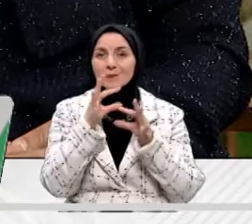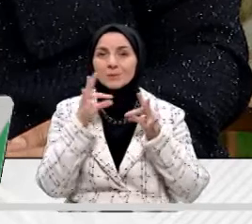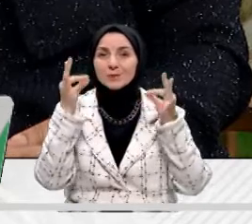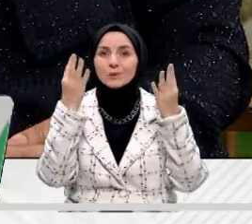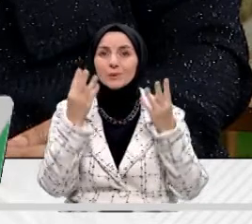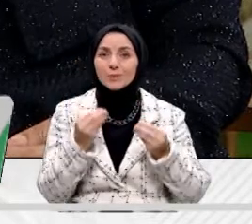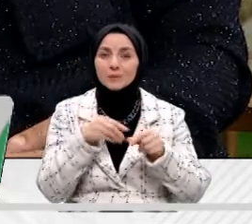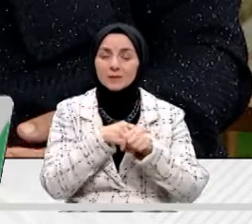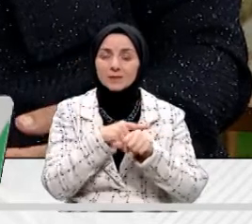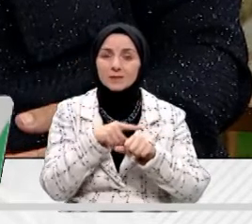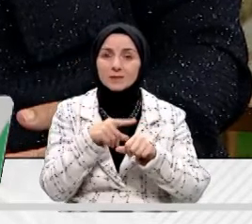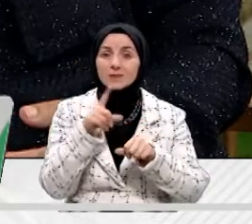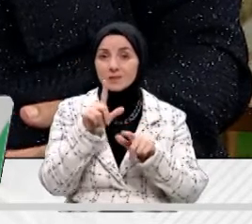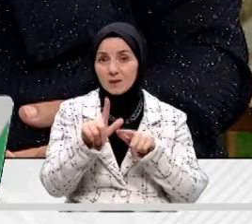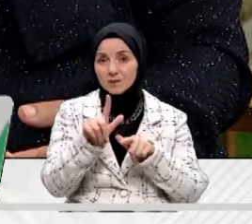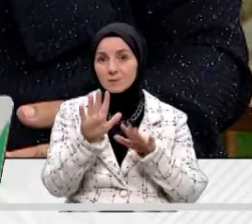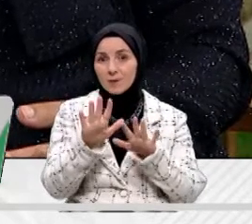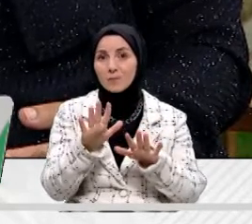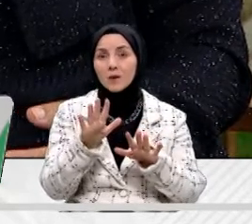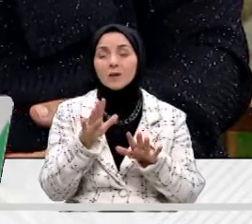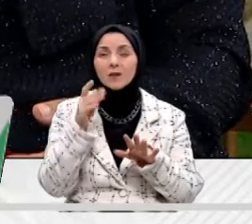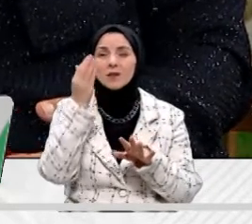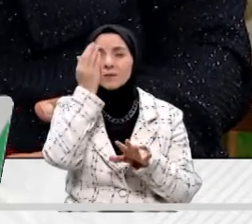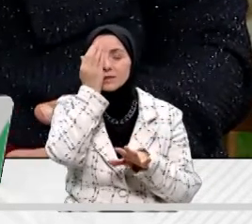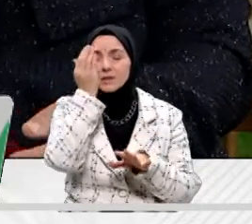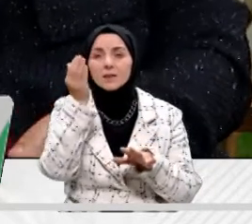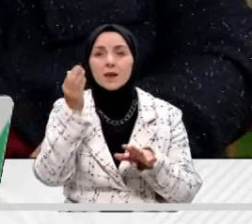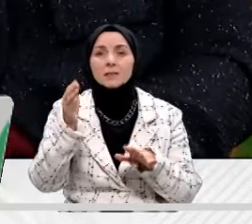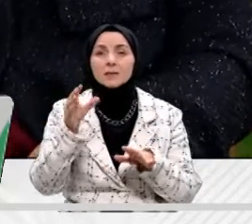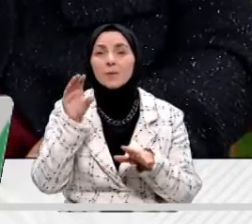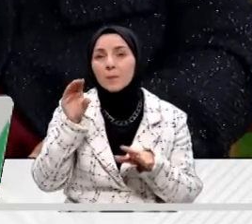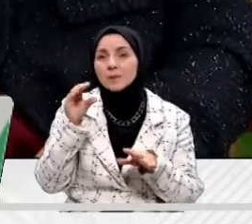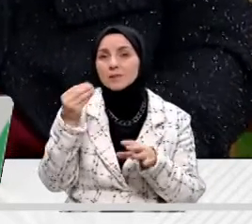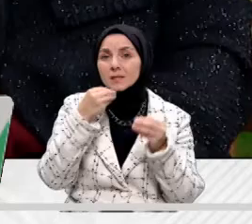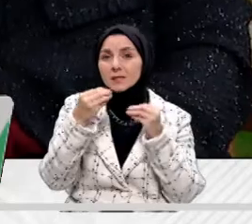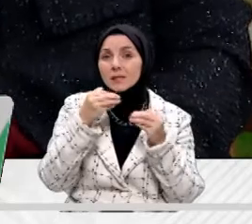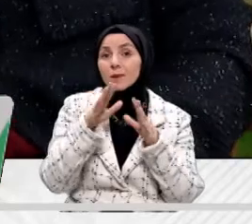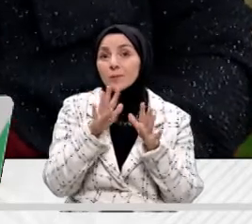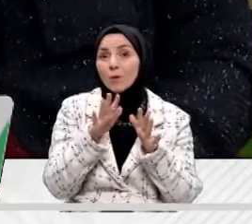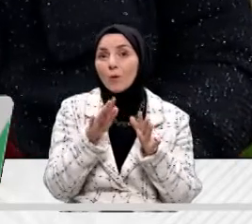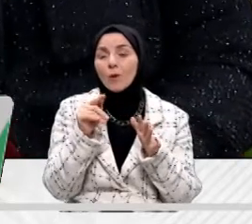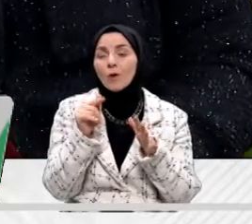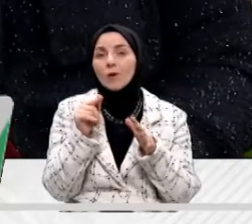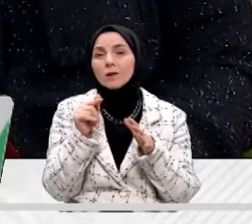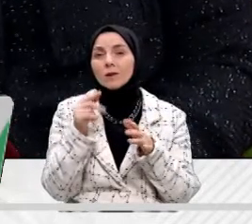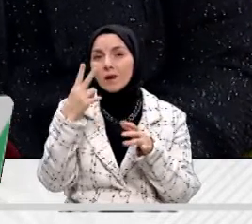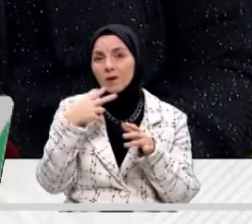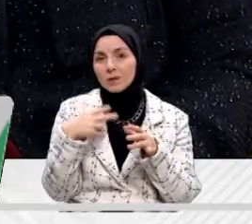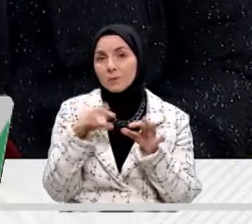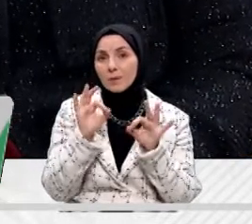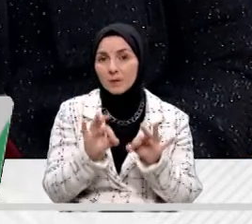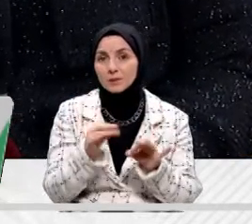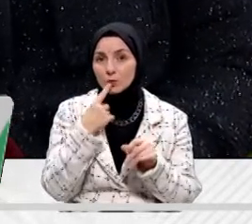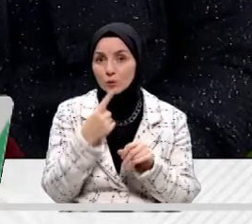fakirler yiyemiyor diyor mutlu olması gereken yerde üzülüyor biz bu durumu nasıl düzelteceğiz diye sormuşlarımıza duyguları öğretirken mutluluğu öğretmeyiz Biz